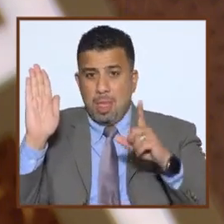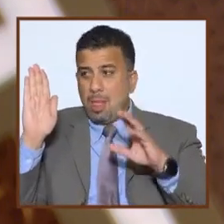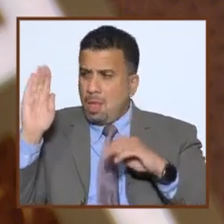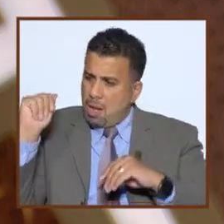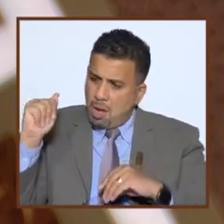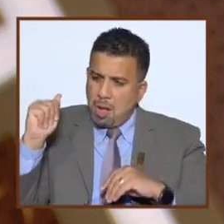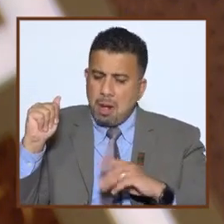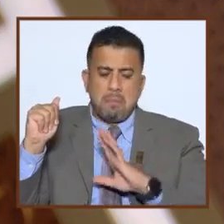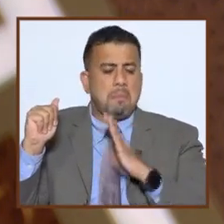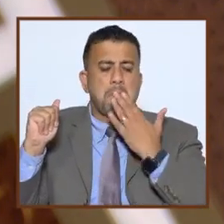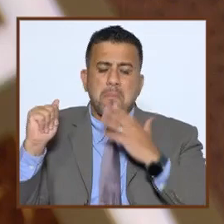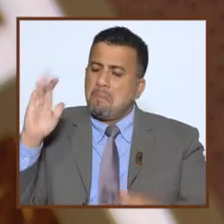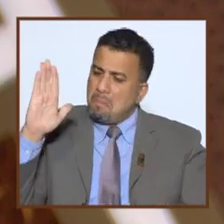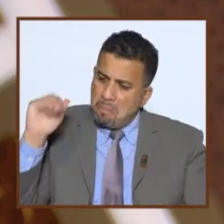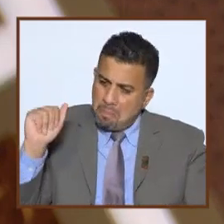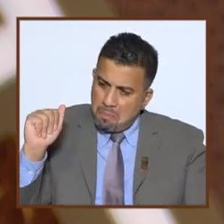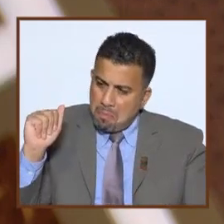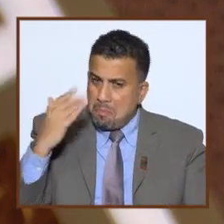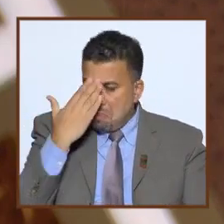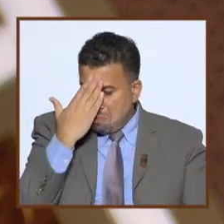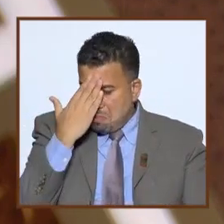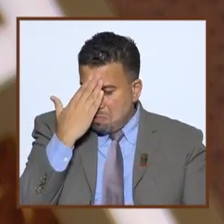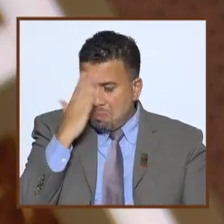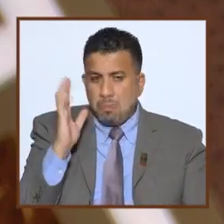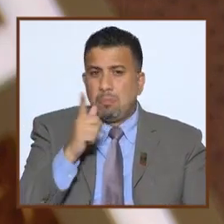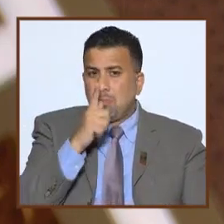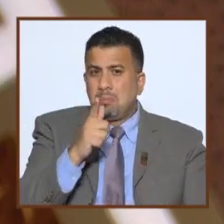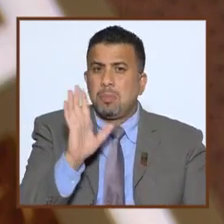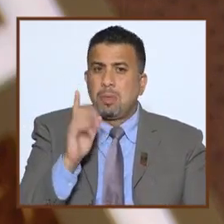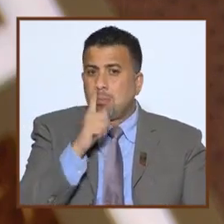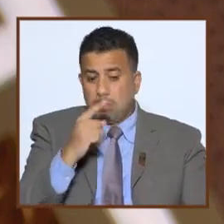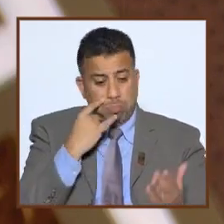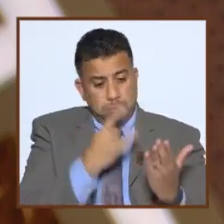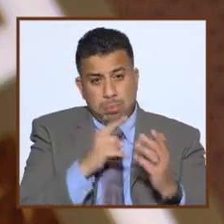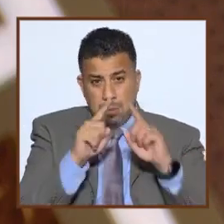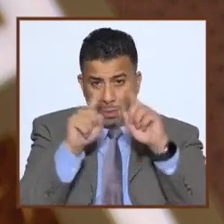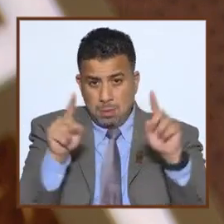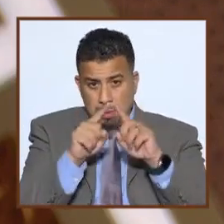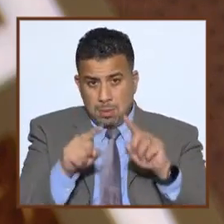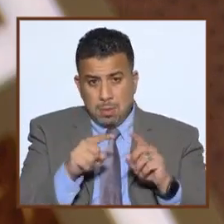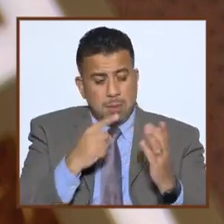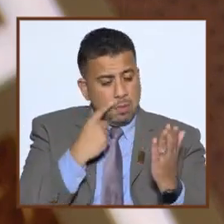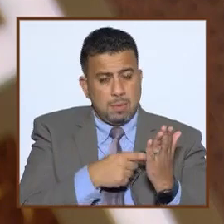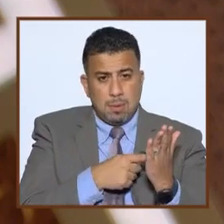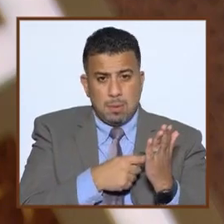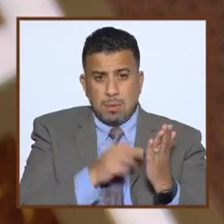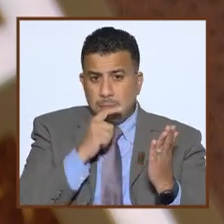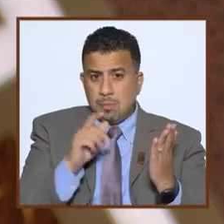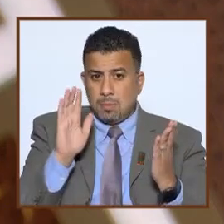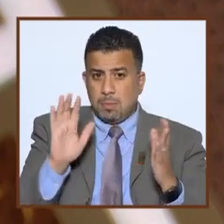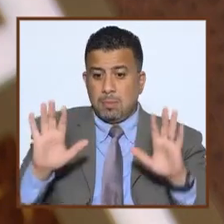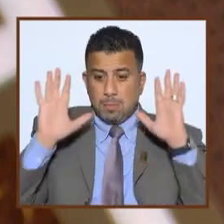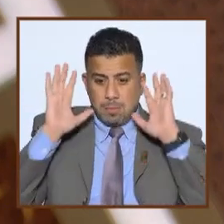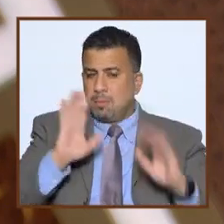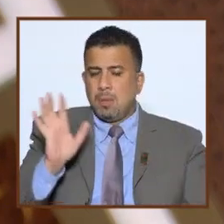من السيد لكن الذي يظهر بانك اذا مريت بايه سيده في الصلاه تكبرين لما تسجلين من